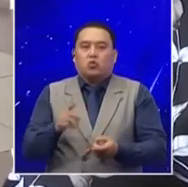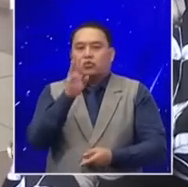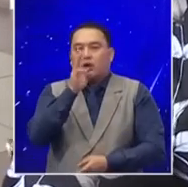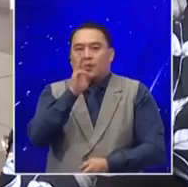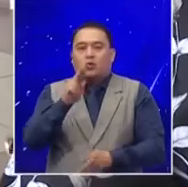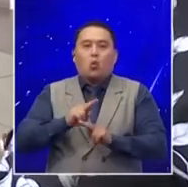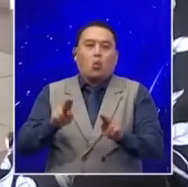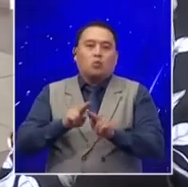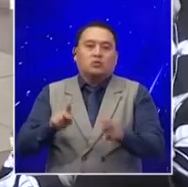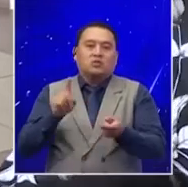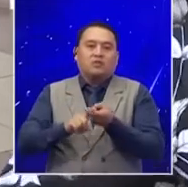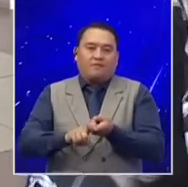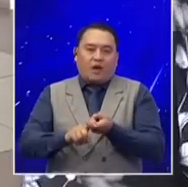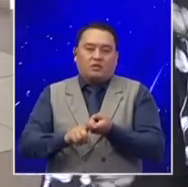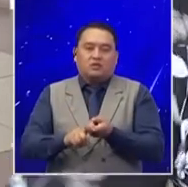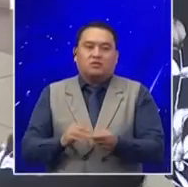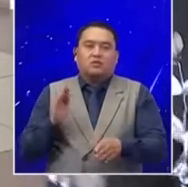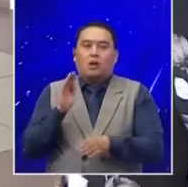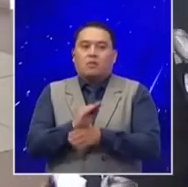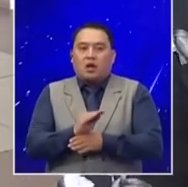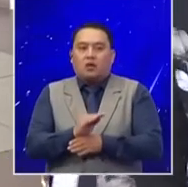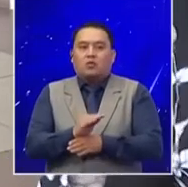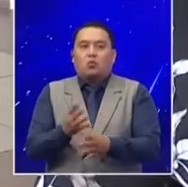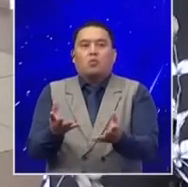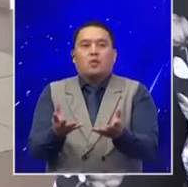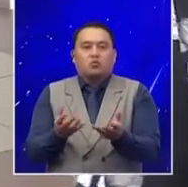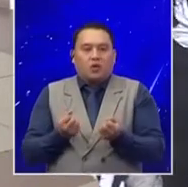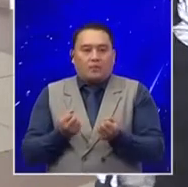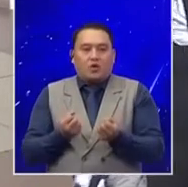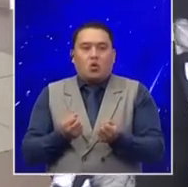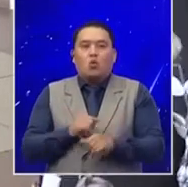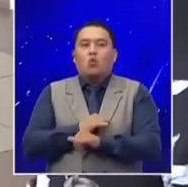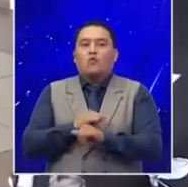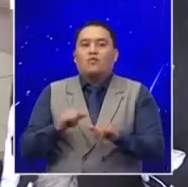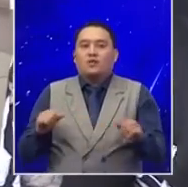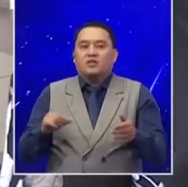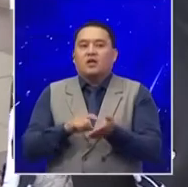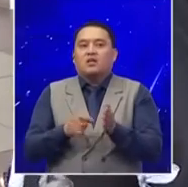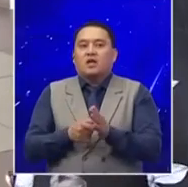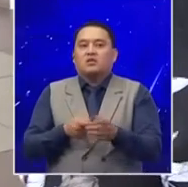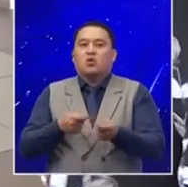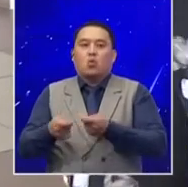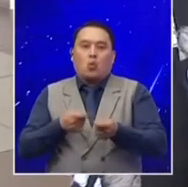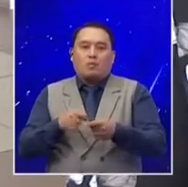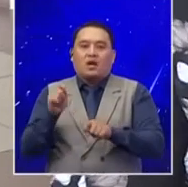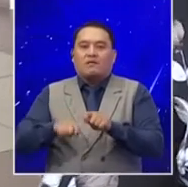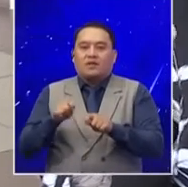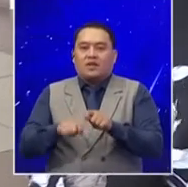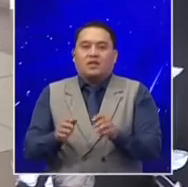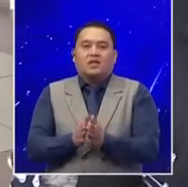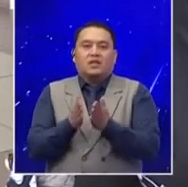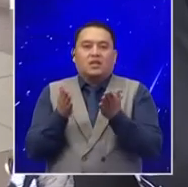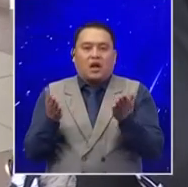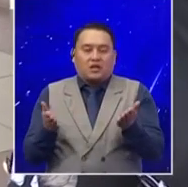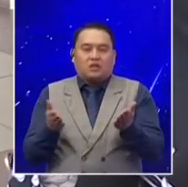зарплата учителя напрямую зависит от доплат, которые он получает. Они увеличены за классное руководство и проверку тетрадей, а